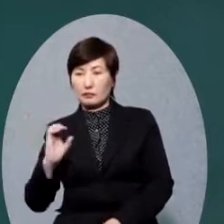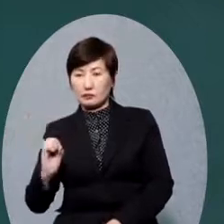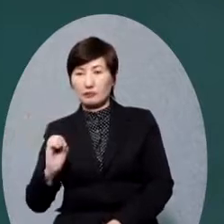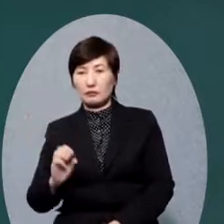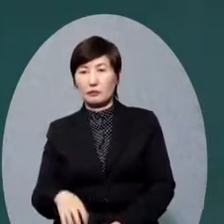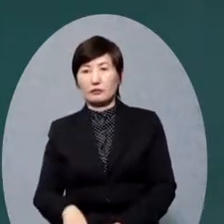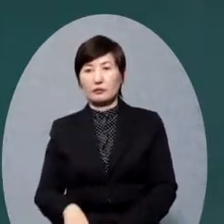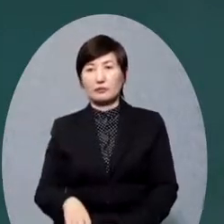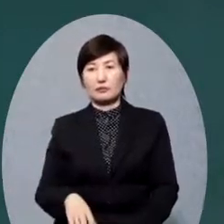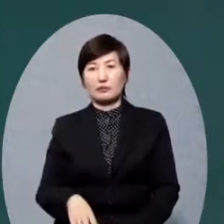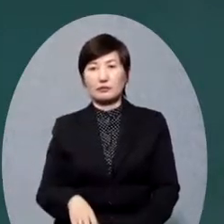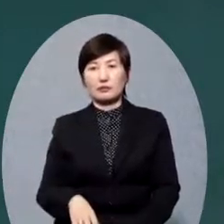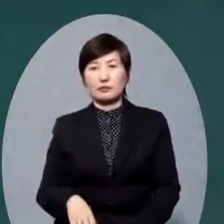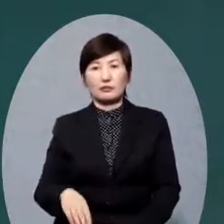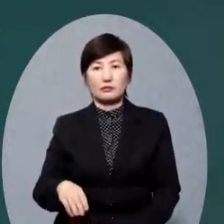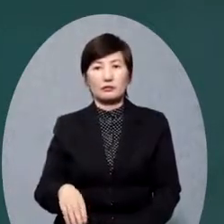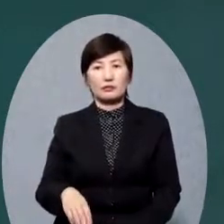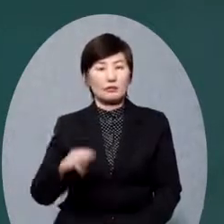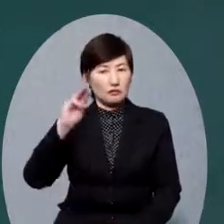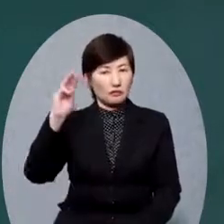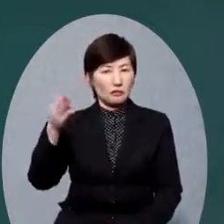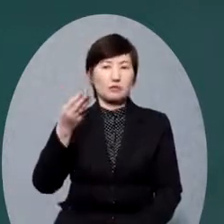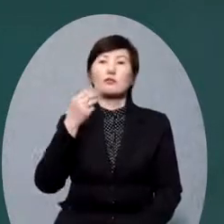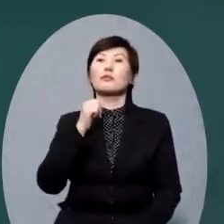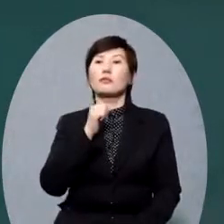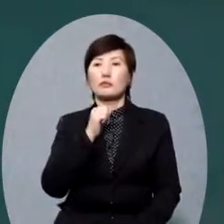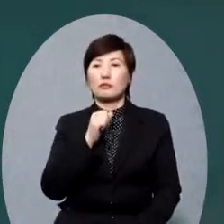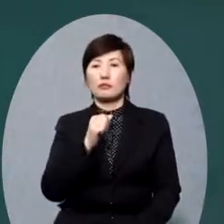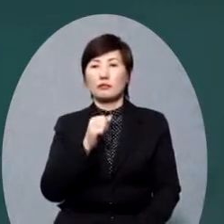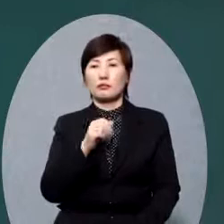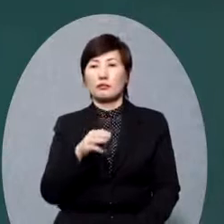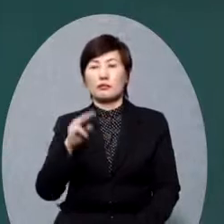Хасах 5-ыг хуваахан 0. За энэ тодорхойлж